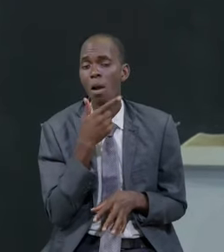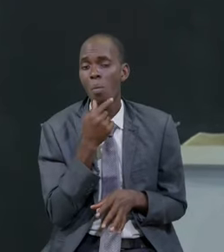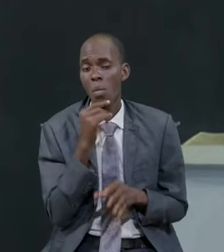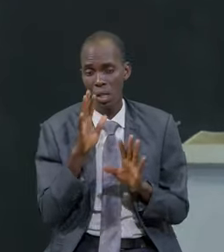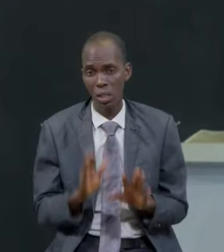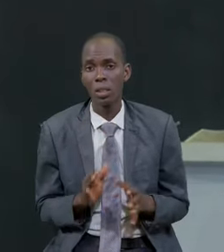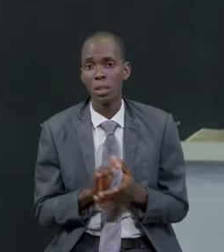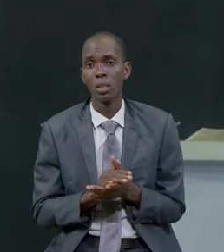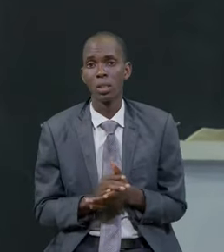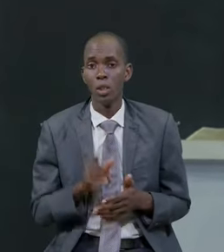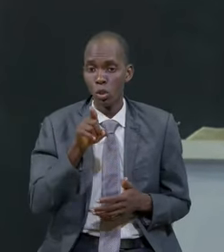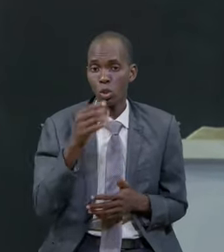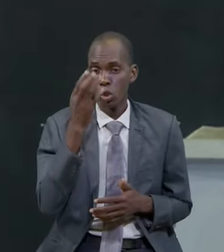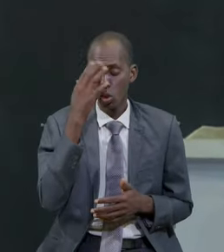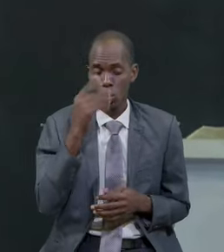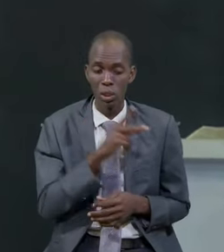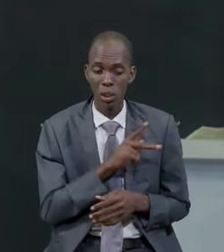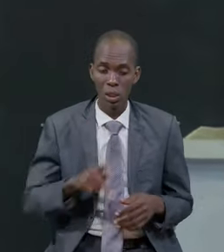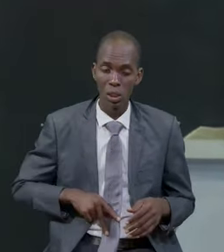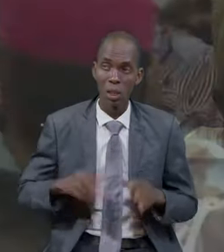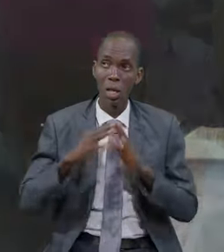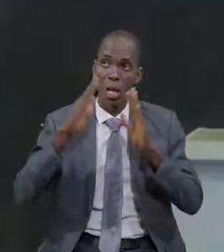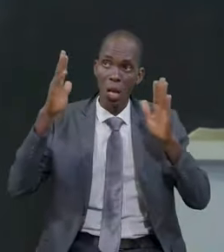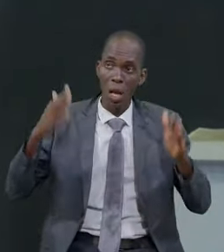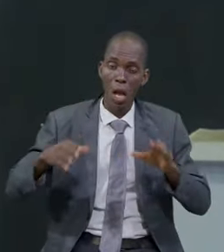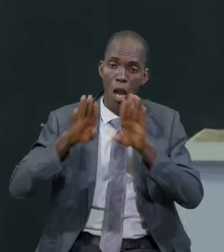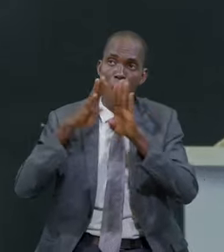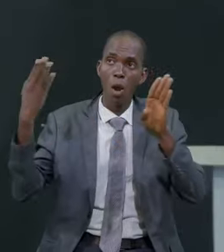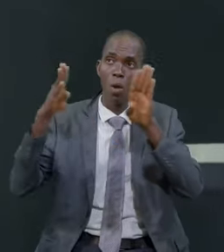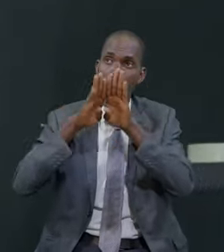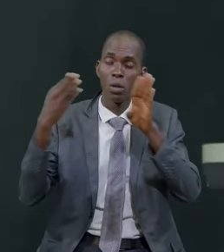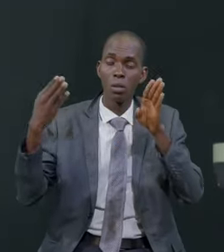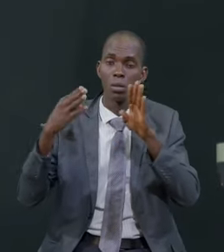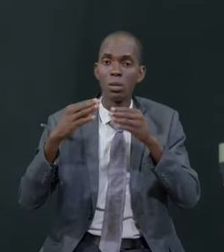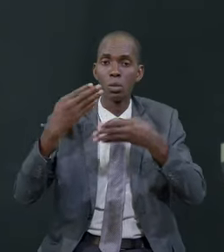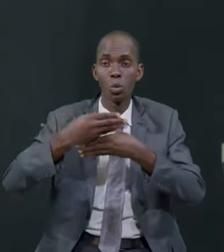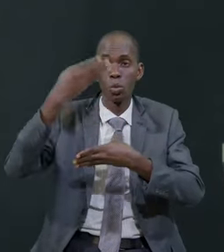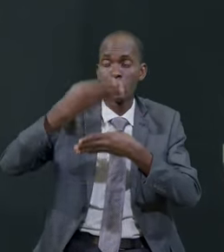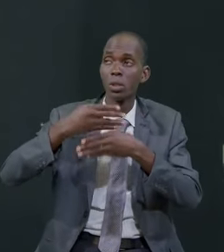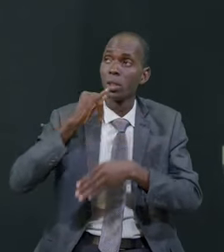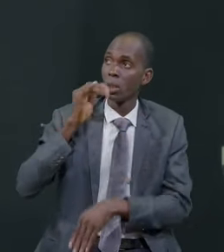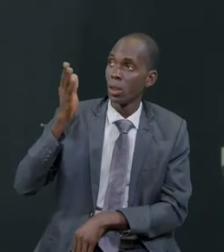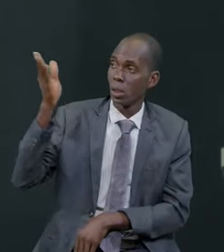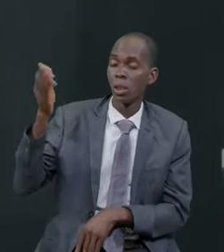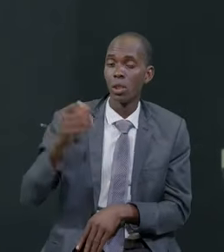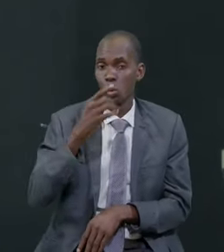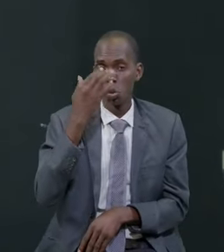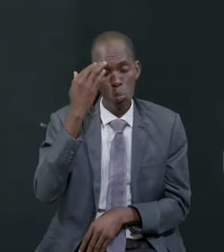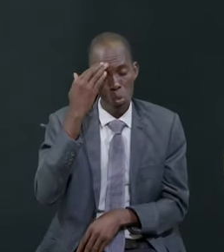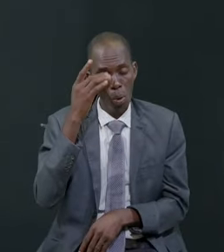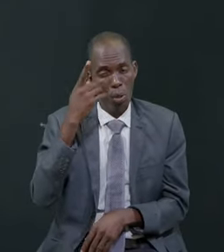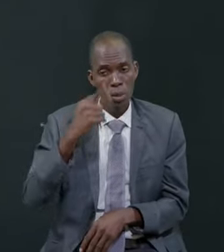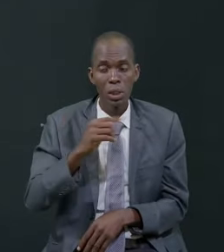Regarde le balcon. Oh, tu sais. Peut-être tu travailles là-bas. Regarde là-haut. Tu es